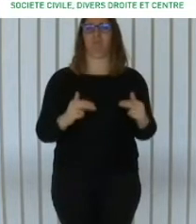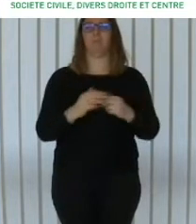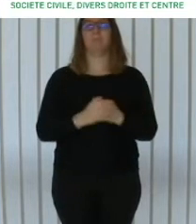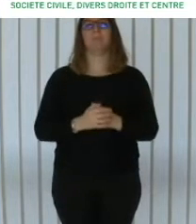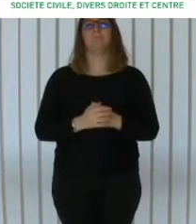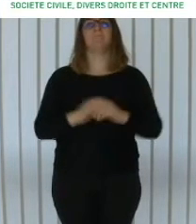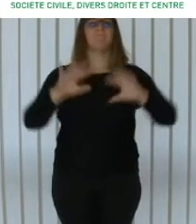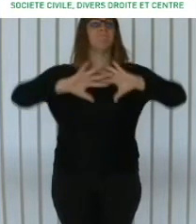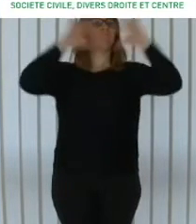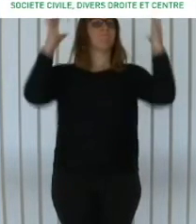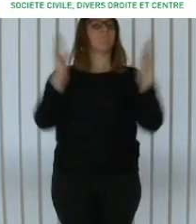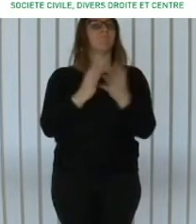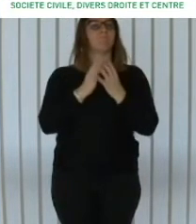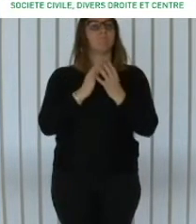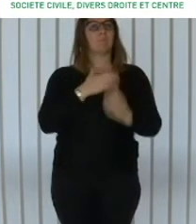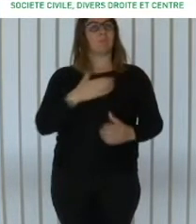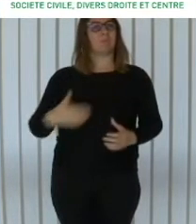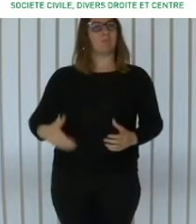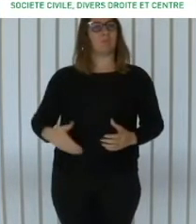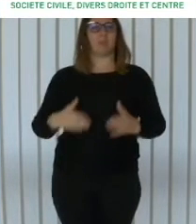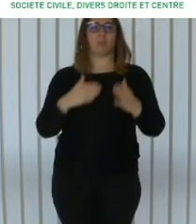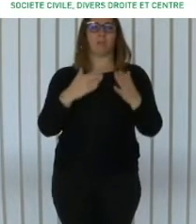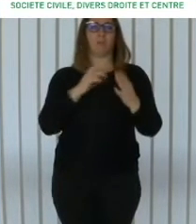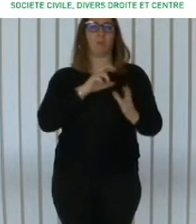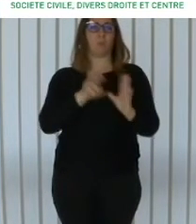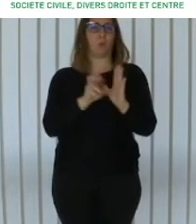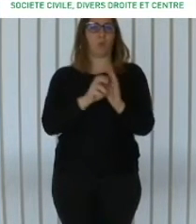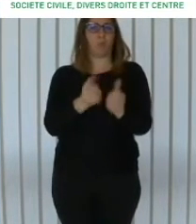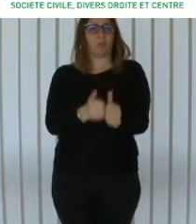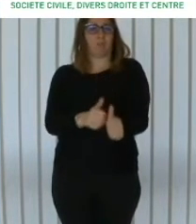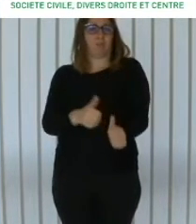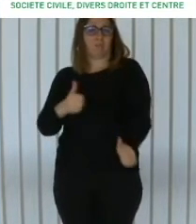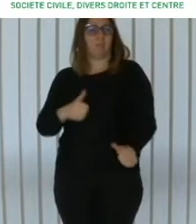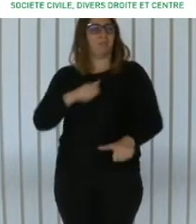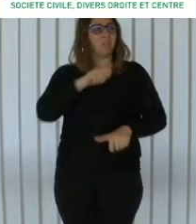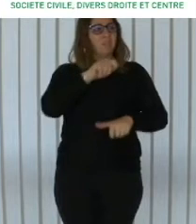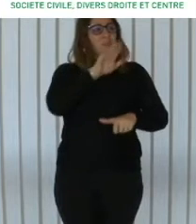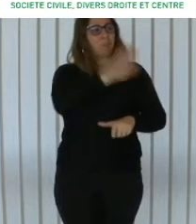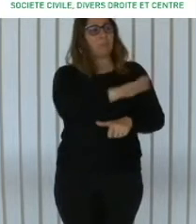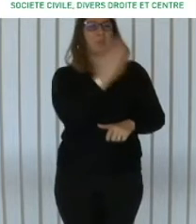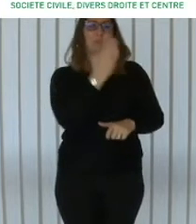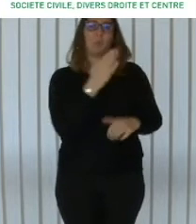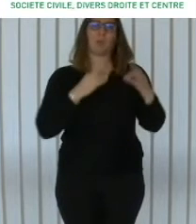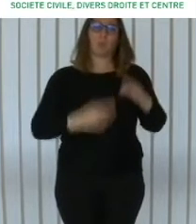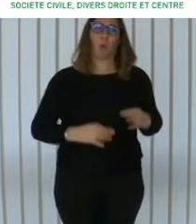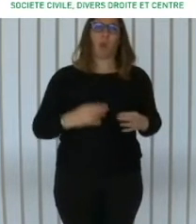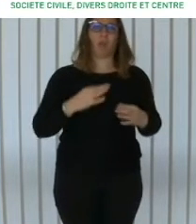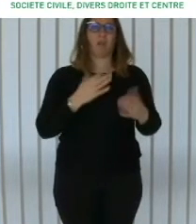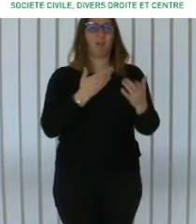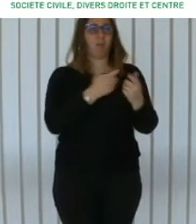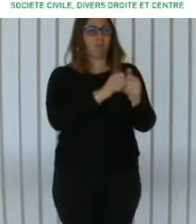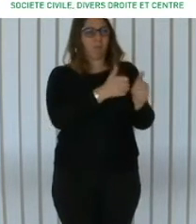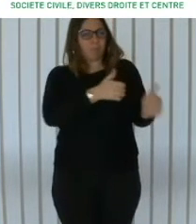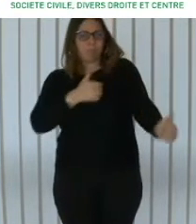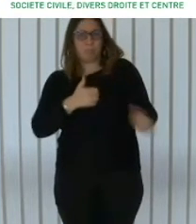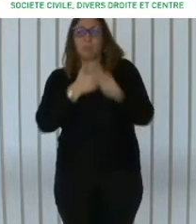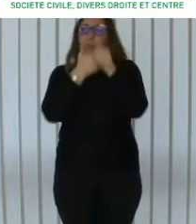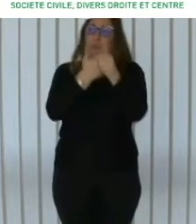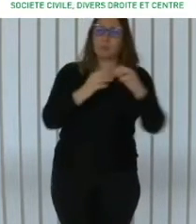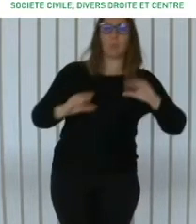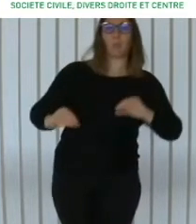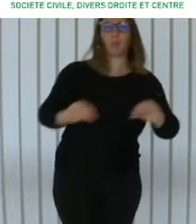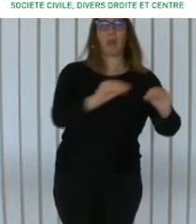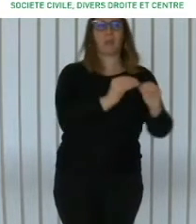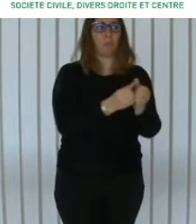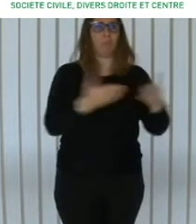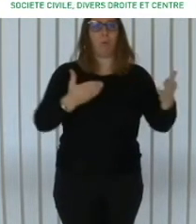Globalement, la ville continue à prendre du retard sur la satisfaction des besoins scolaires par rapport à l'augmentation de la population par